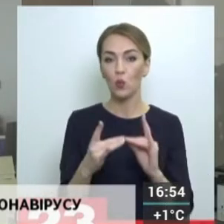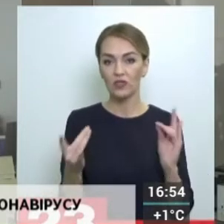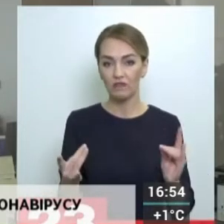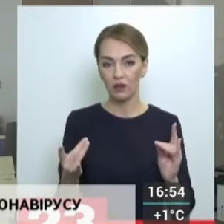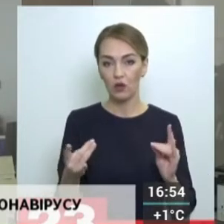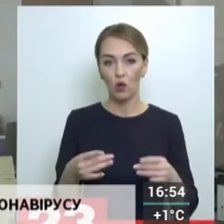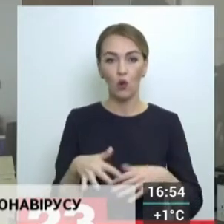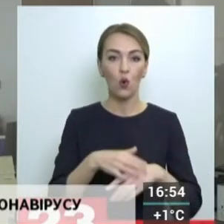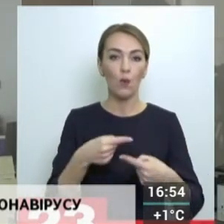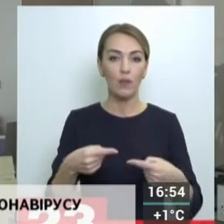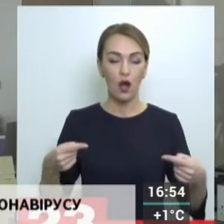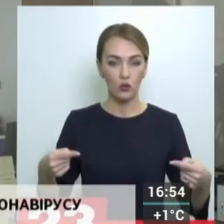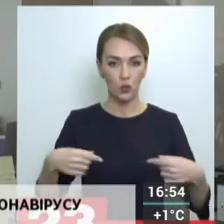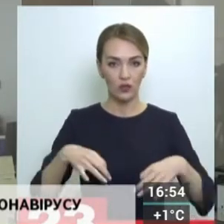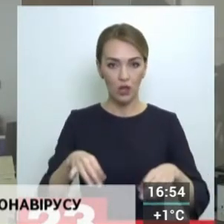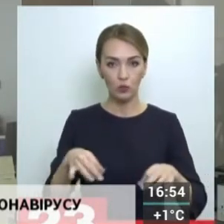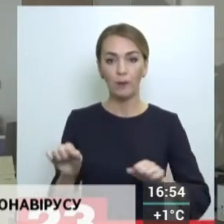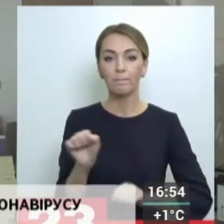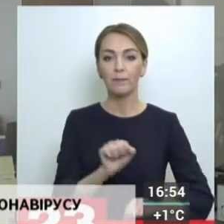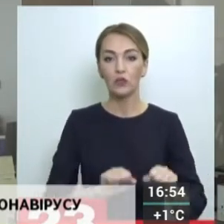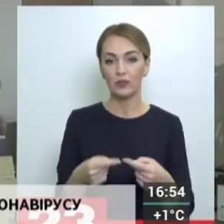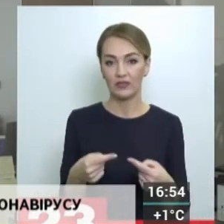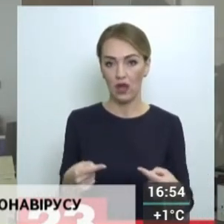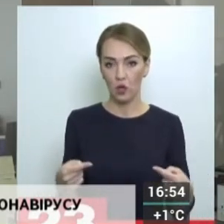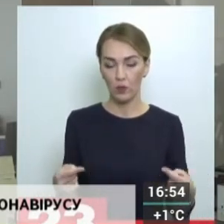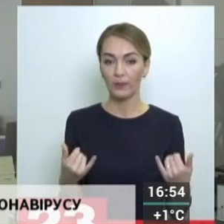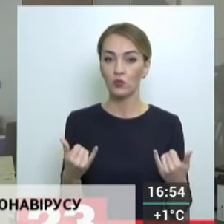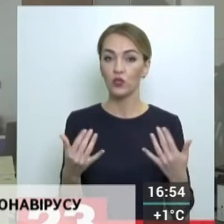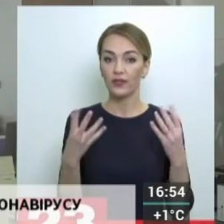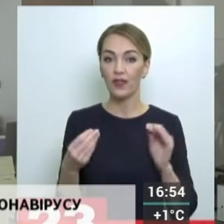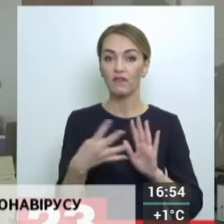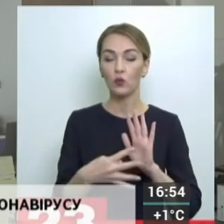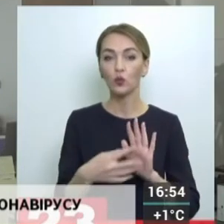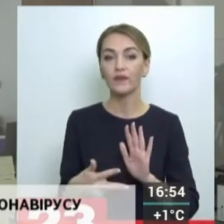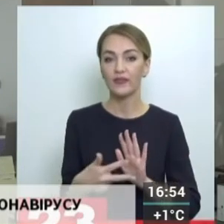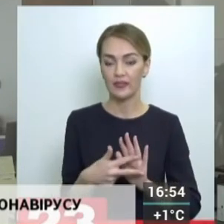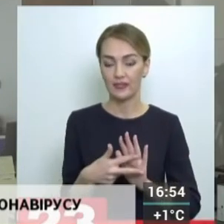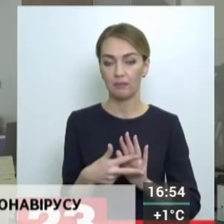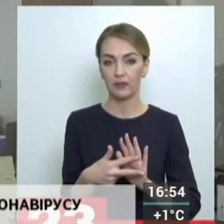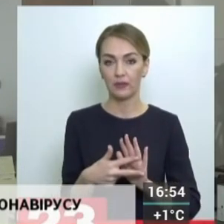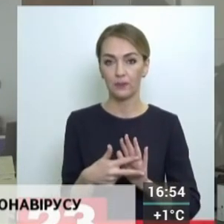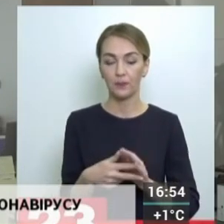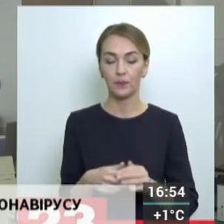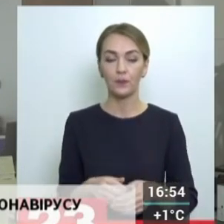громадського транспорту моючими засобами. На сьогоднішній день 98